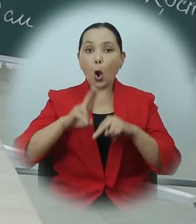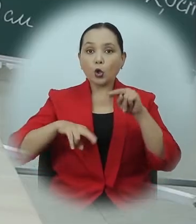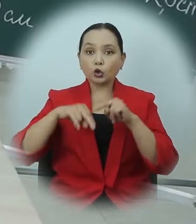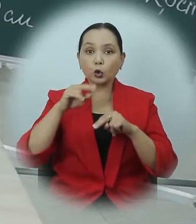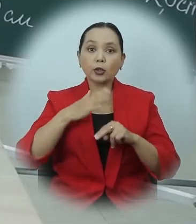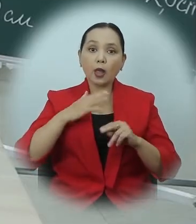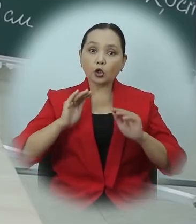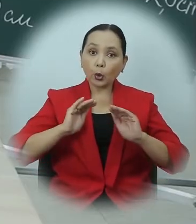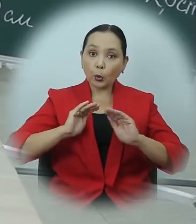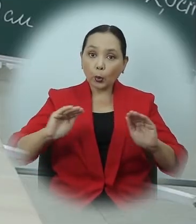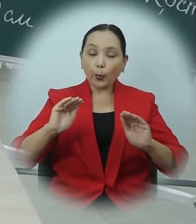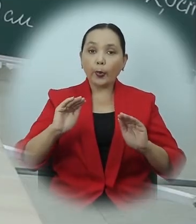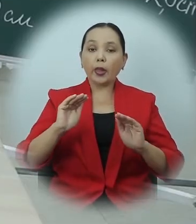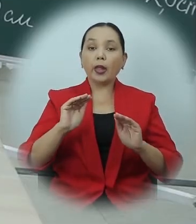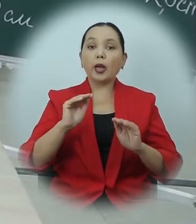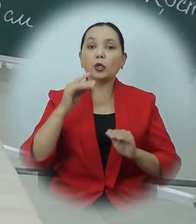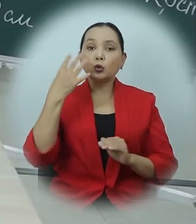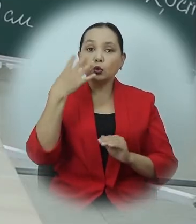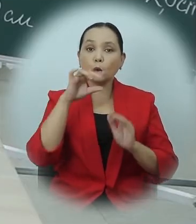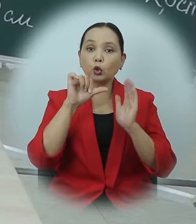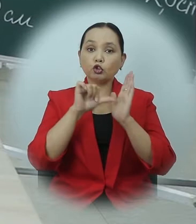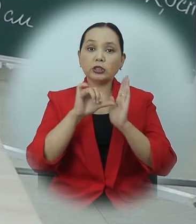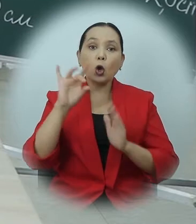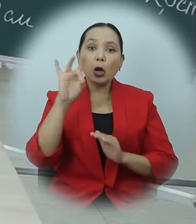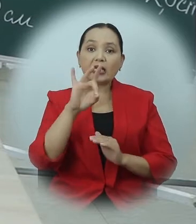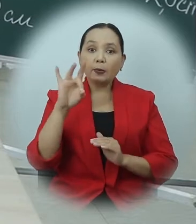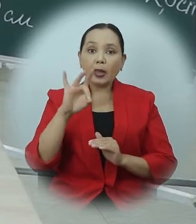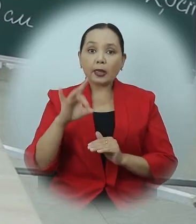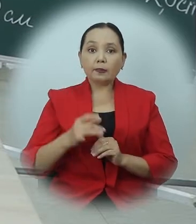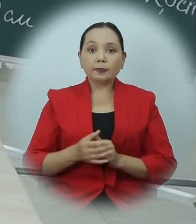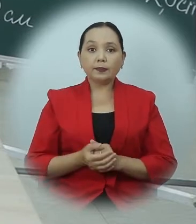Конструкция нашей юбки идет на 46 размер.